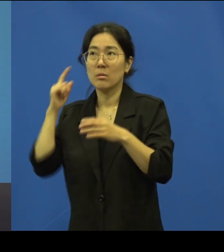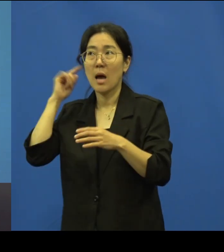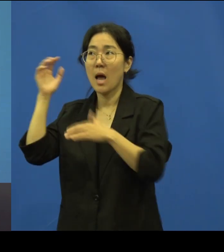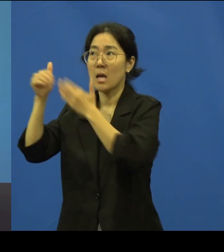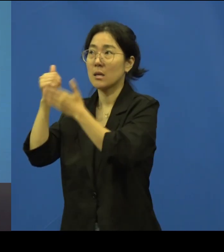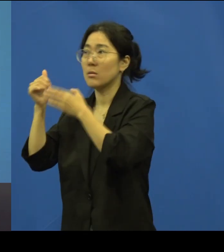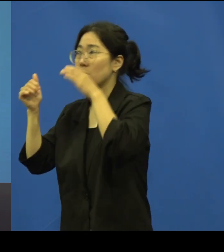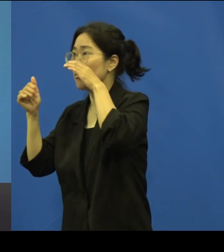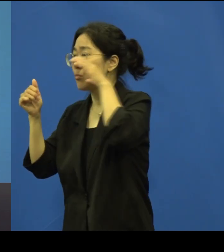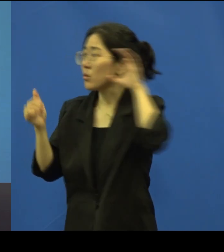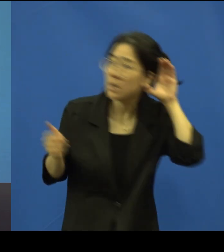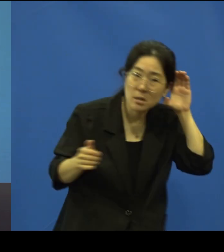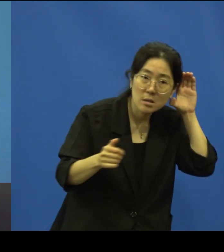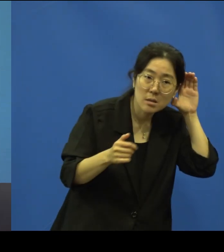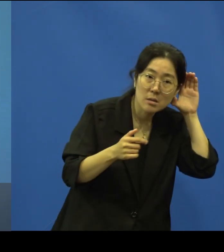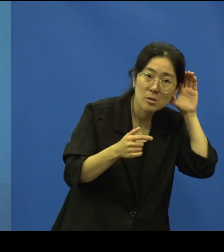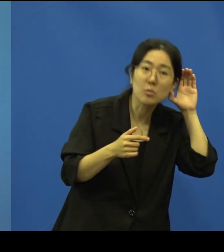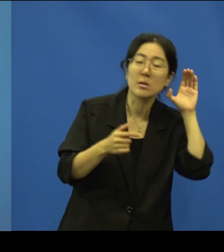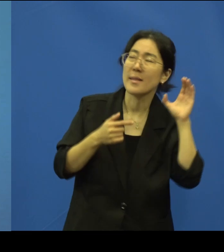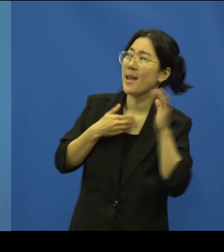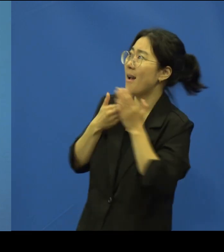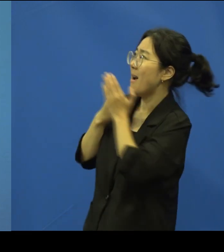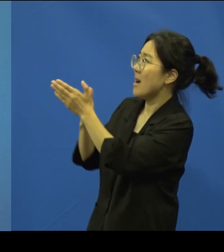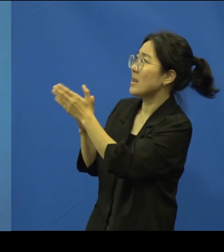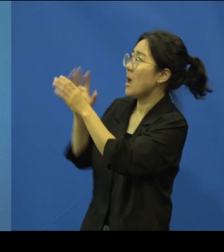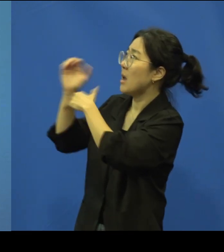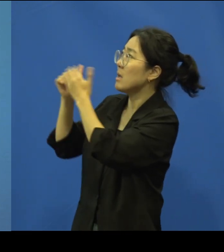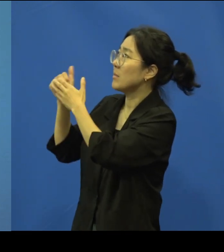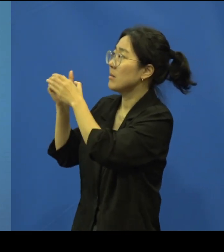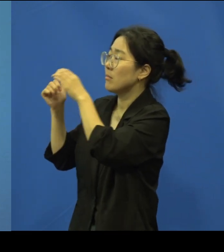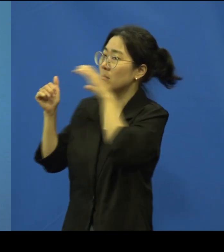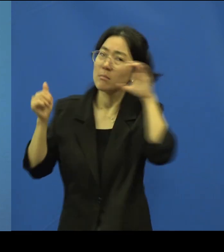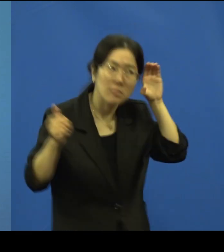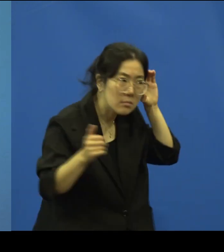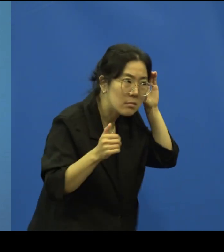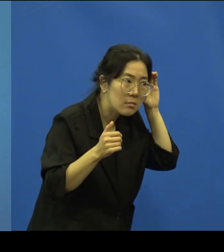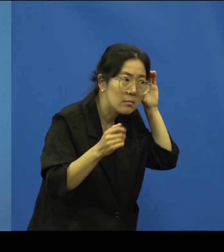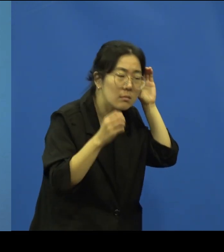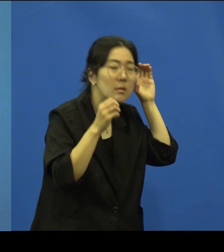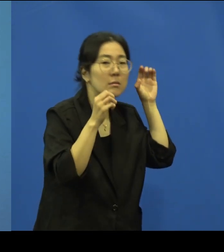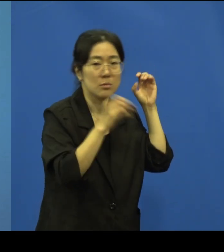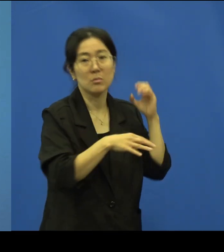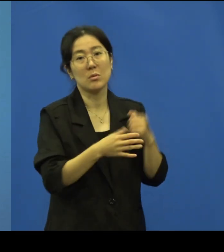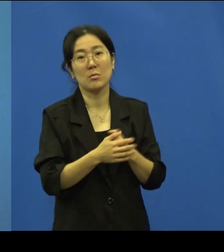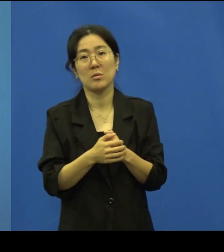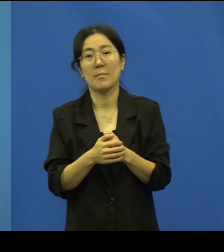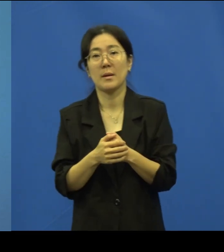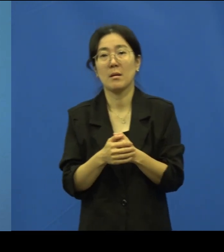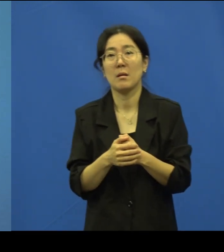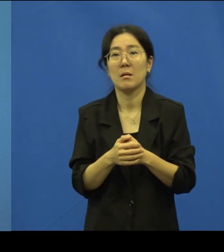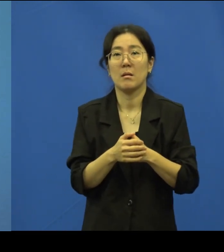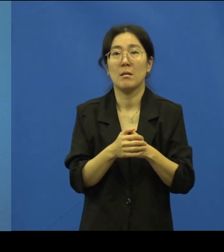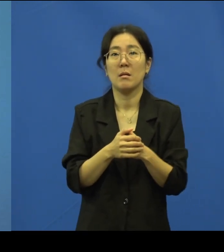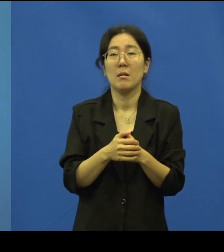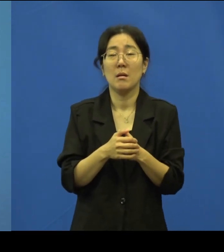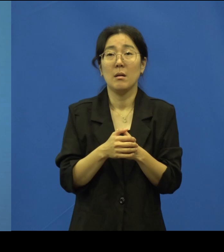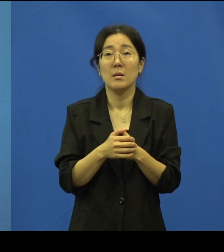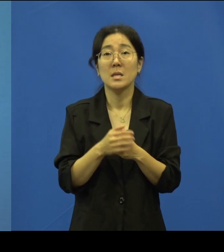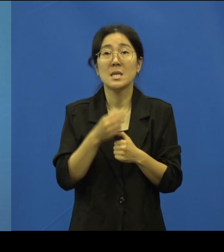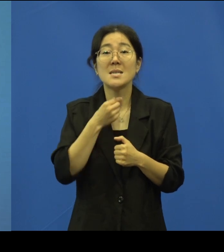기울이시리로다. 여기 두 번이나 분명히 부르짖을 때 뭘로요? 마음으로 물론 마음으로서도 시작이 되겠죠.